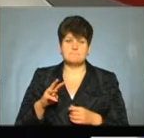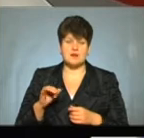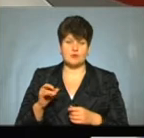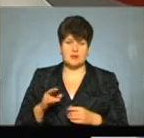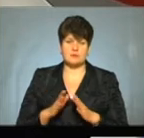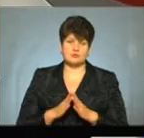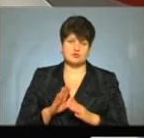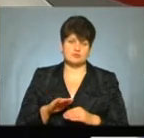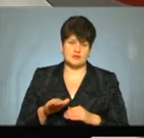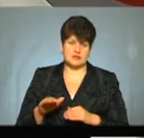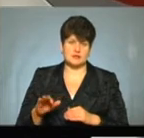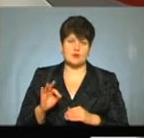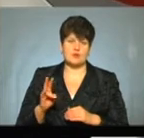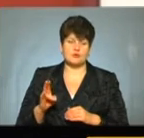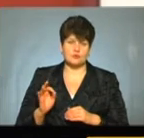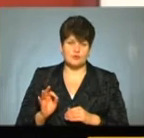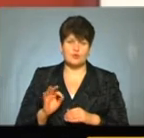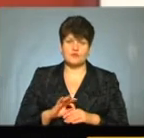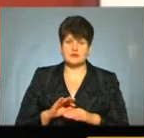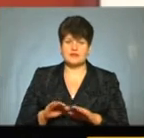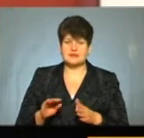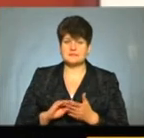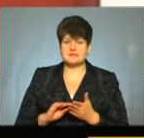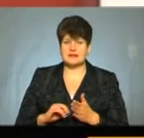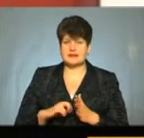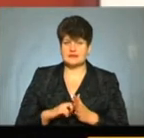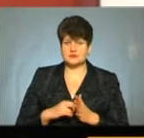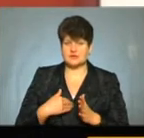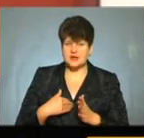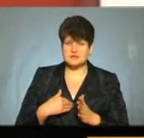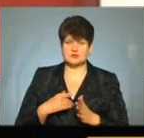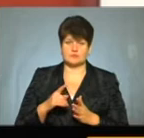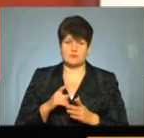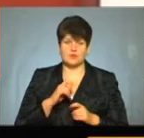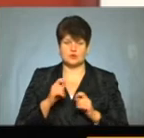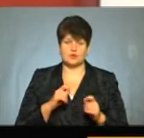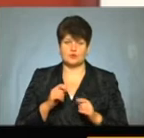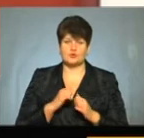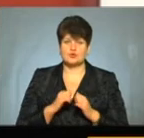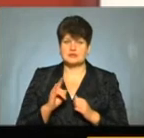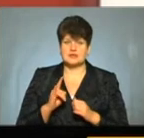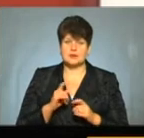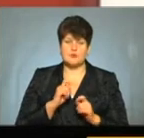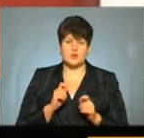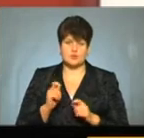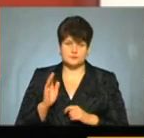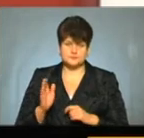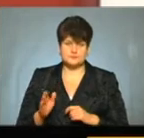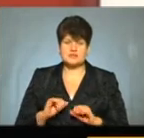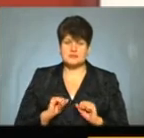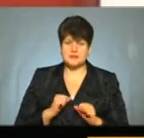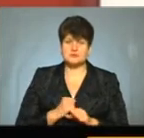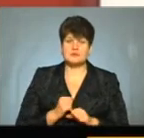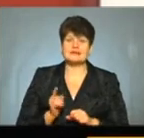дітки, онкохворі дітки, написали листа до нас, до Миколая, що ми подаруємо кожній дитинці подарунок. Стараємося зробити